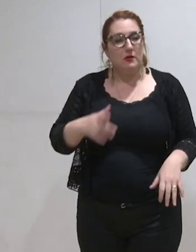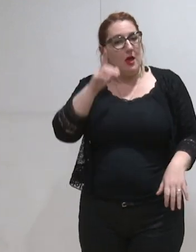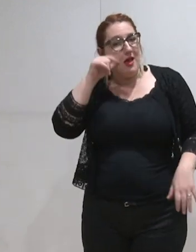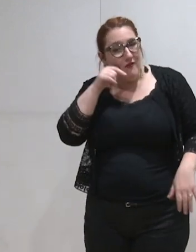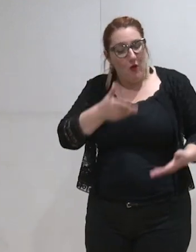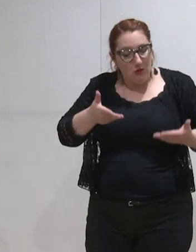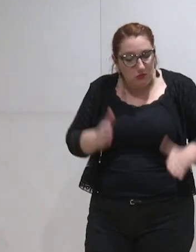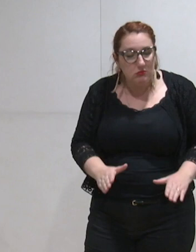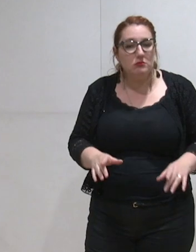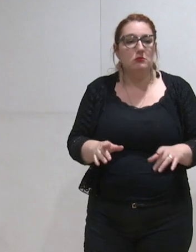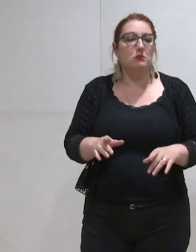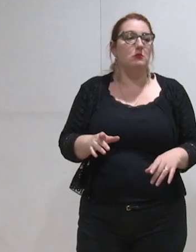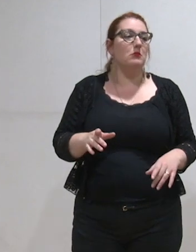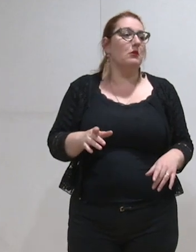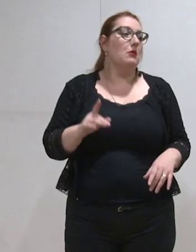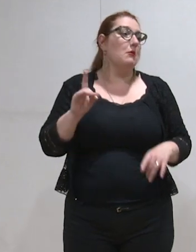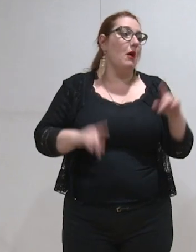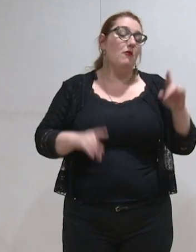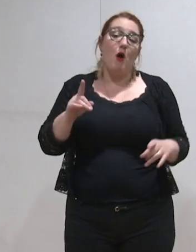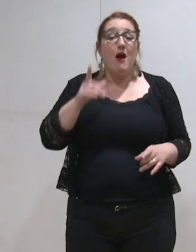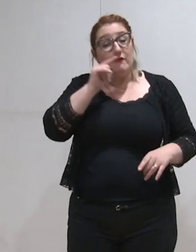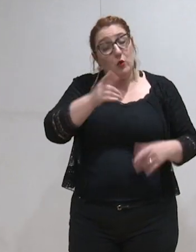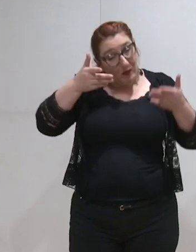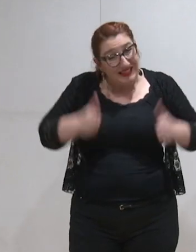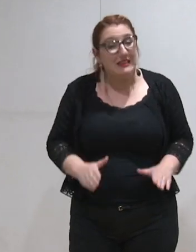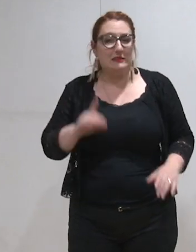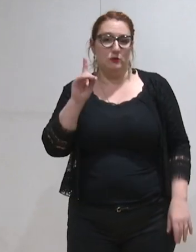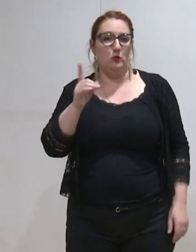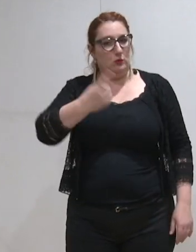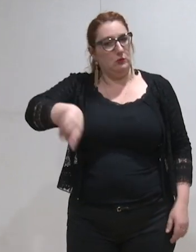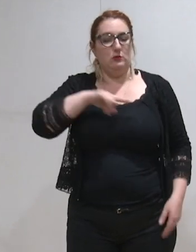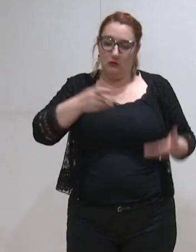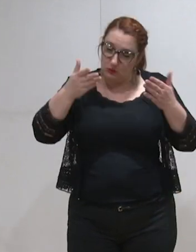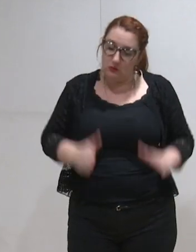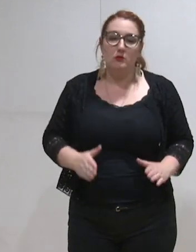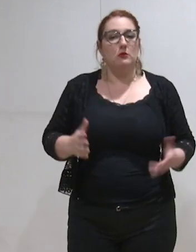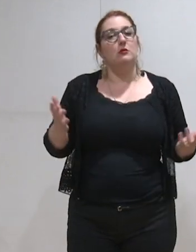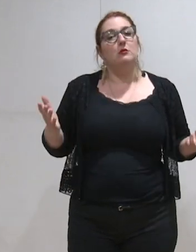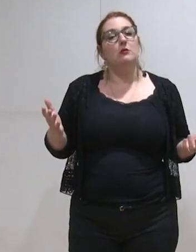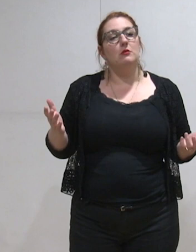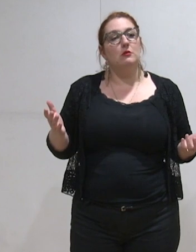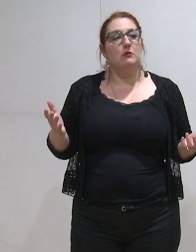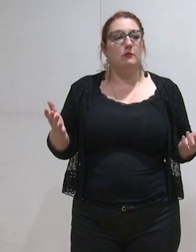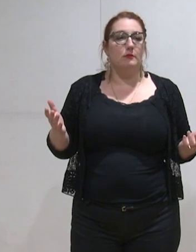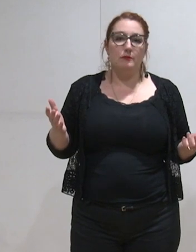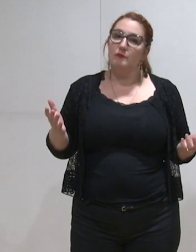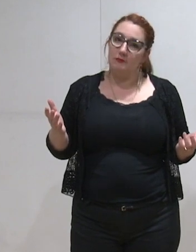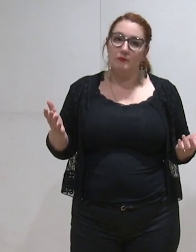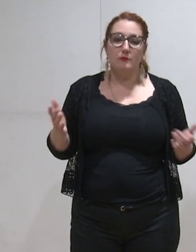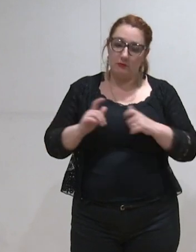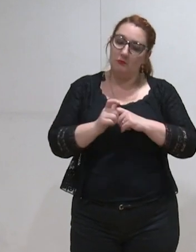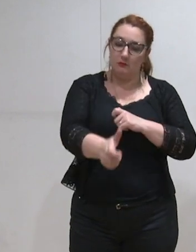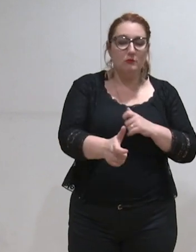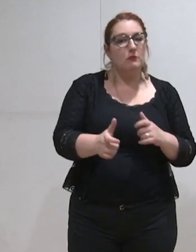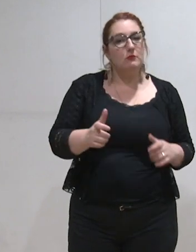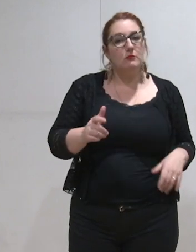décisions que nous prenons parfois c'est plus que des efforts c'est des décisions euh dans ce domaine-là euh ont des conséquences